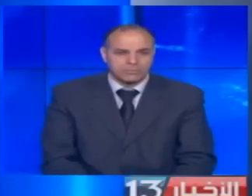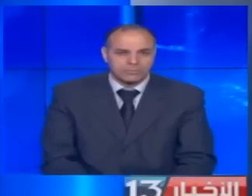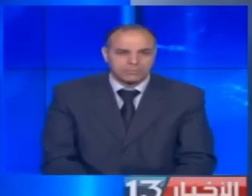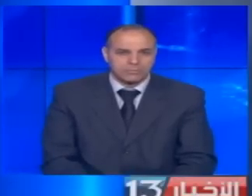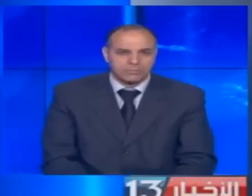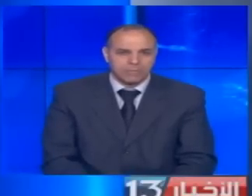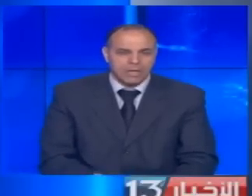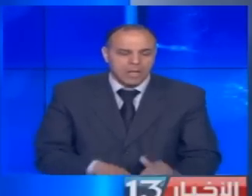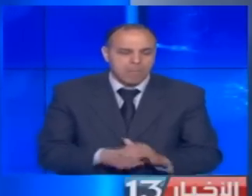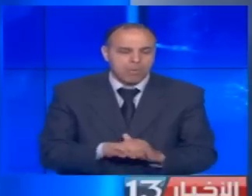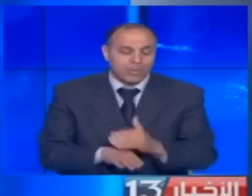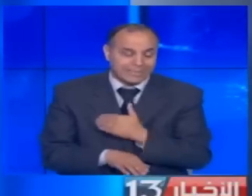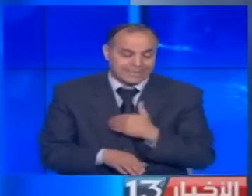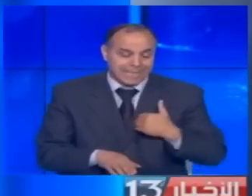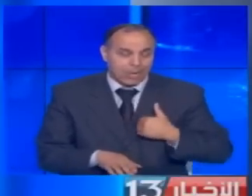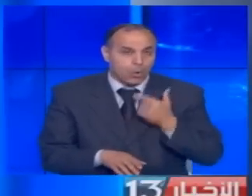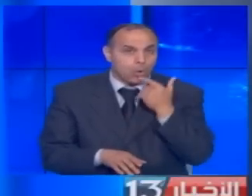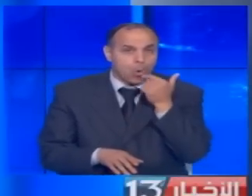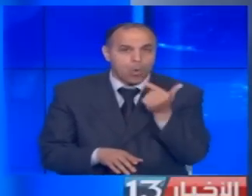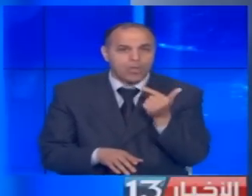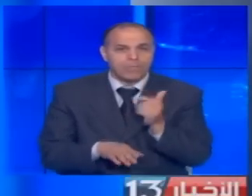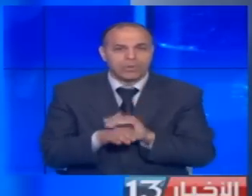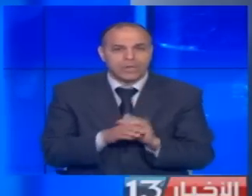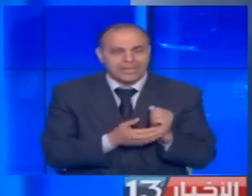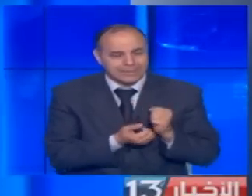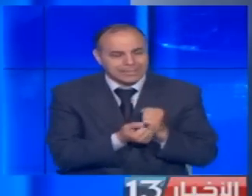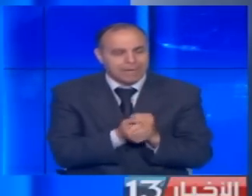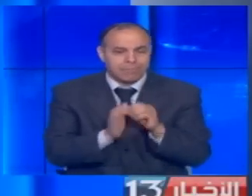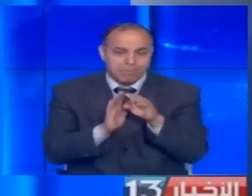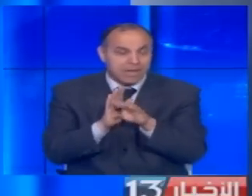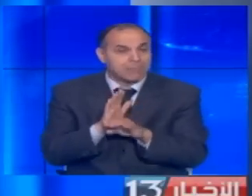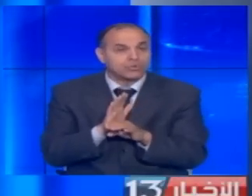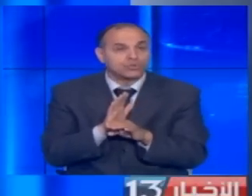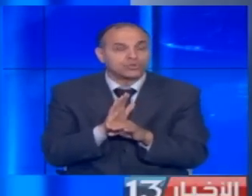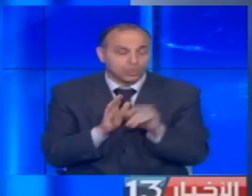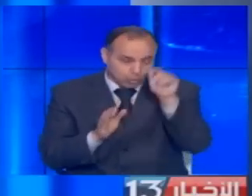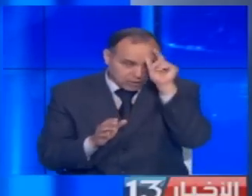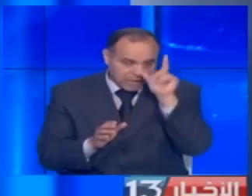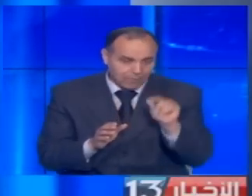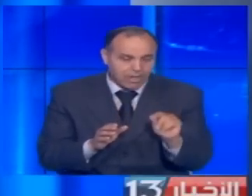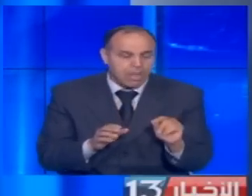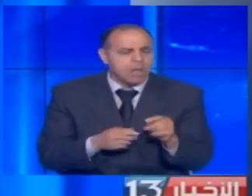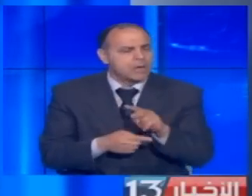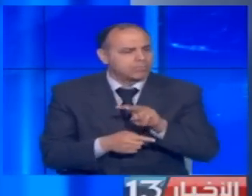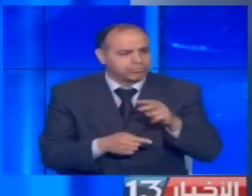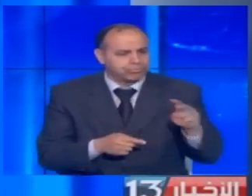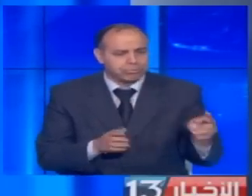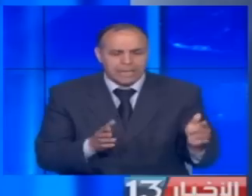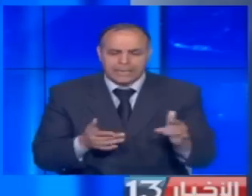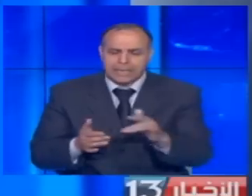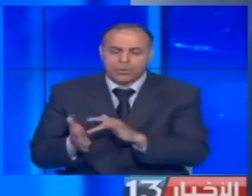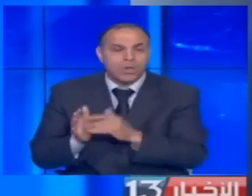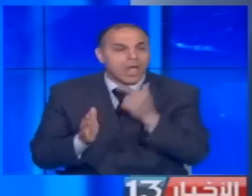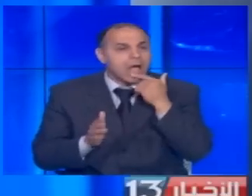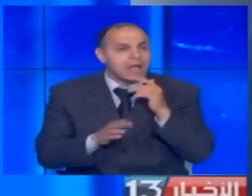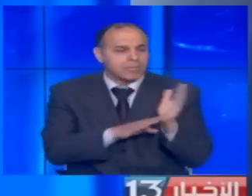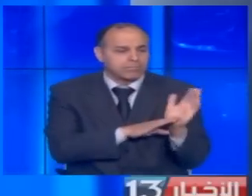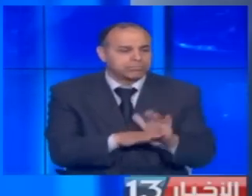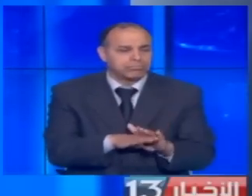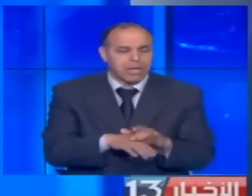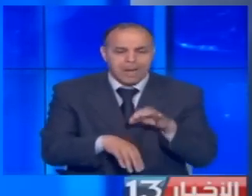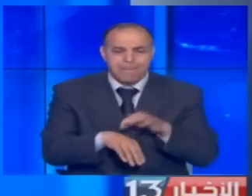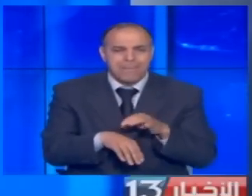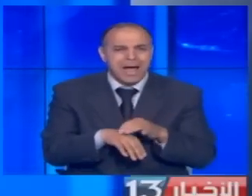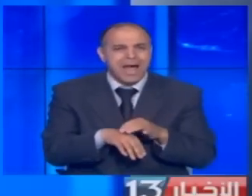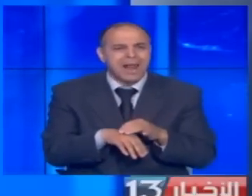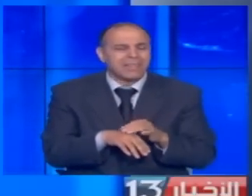في المجال الصحي وفي اطار دعم الاستراتيجيه الوطنيه متعدده القطاعات للوقايه من الامراض